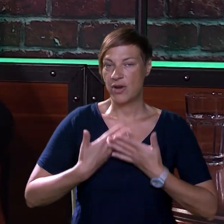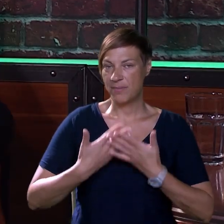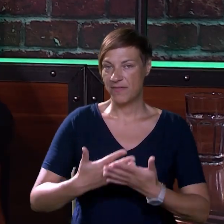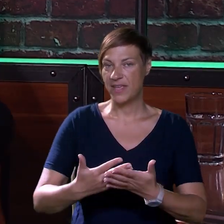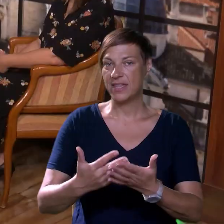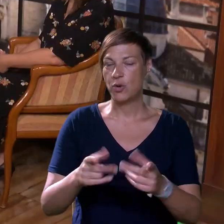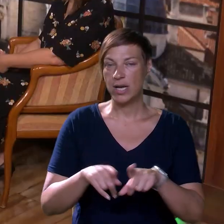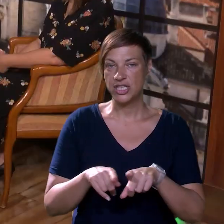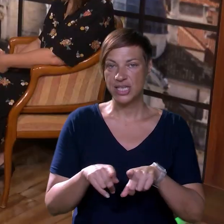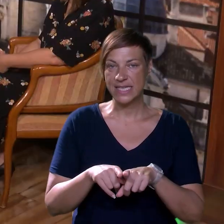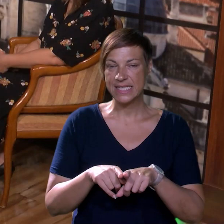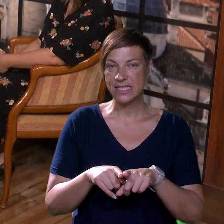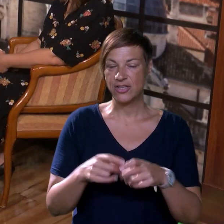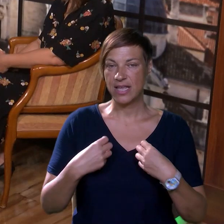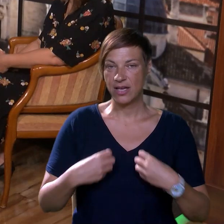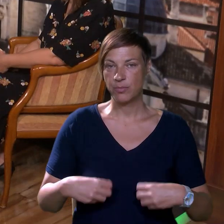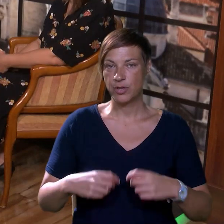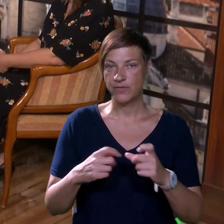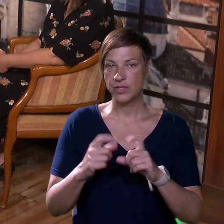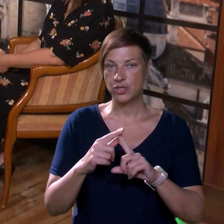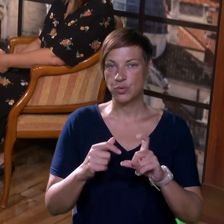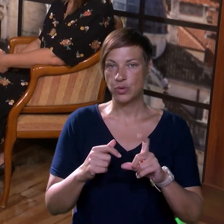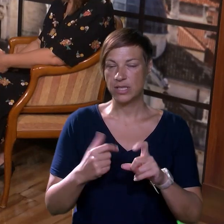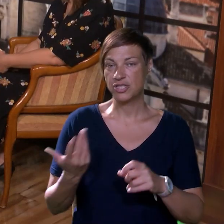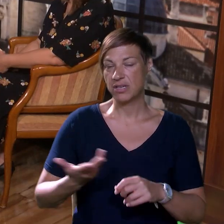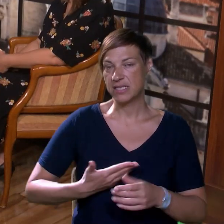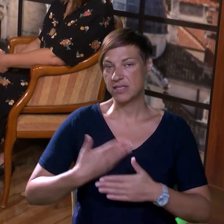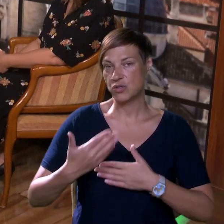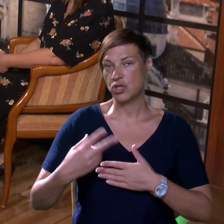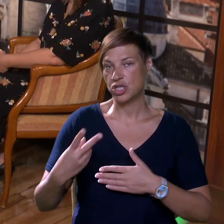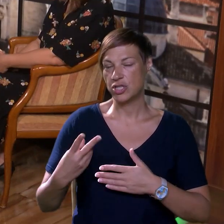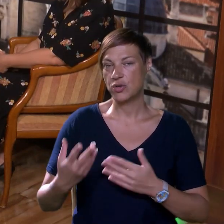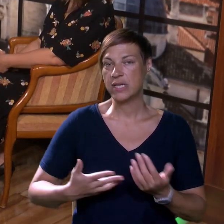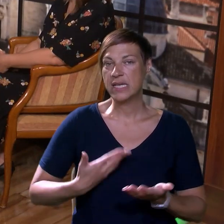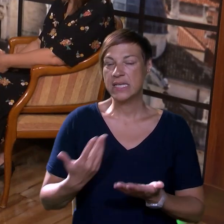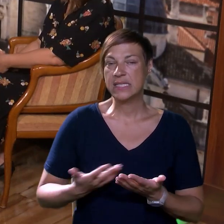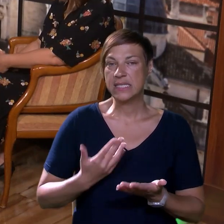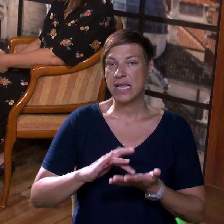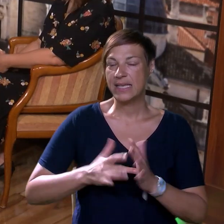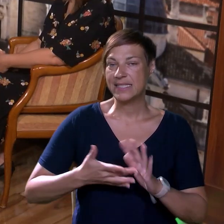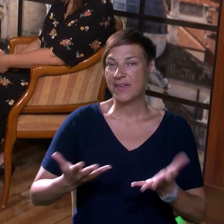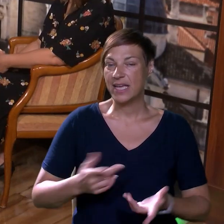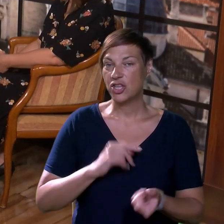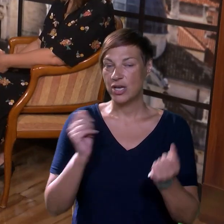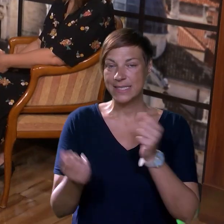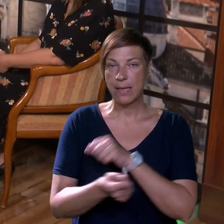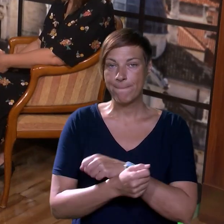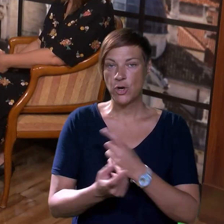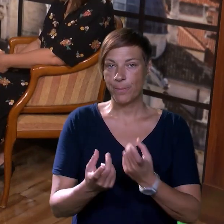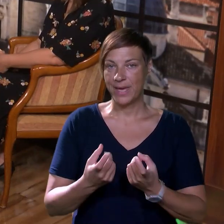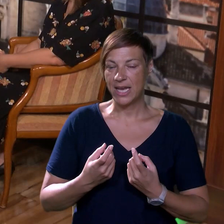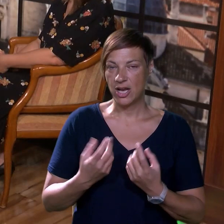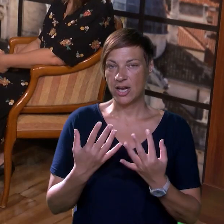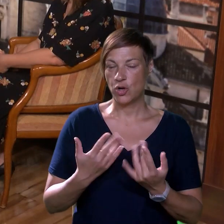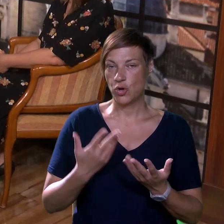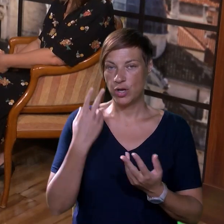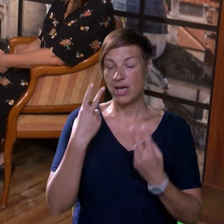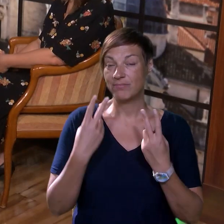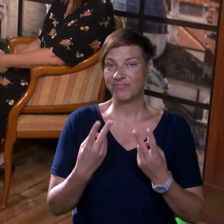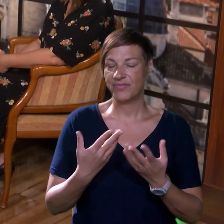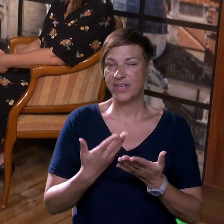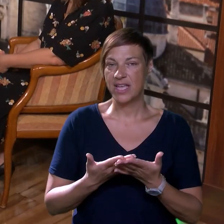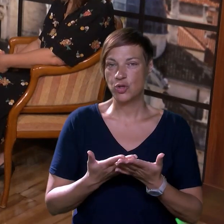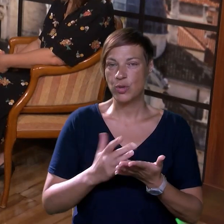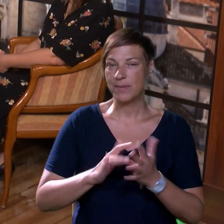jedan vjetar u leđa, isto tako profesor Sutlić. Kasnije su došli drugi, kažu vam, cijela generacija i svega toga se promijenilo, ali koliko ja cijenim